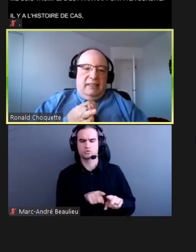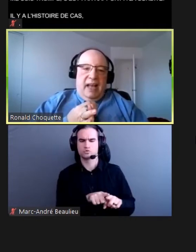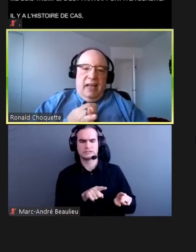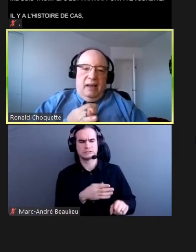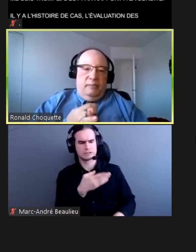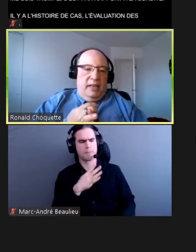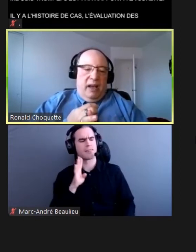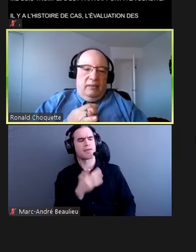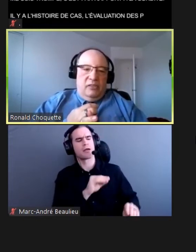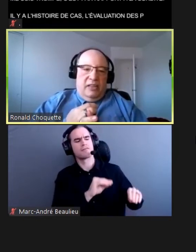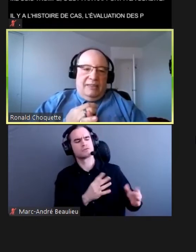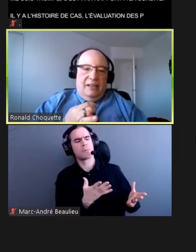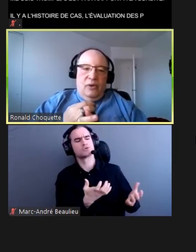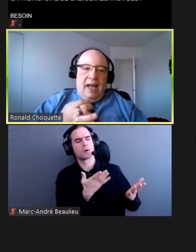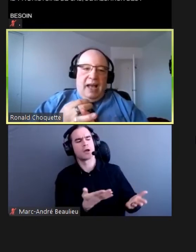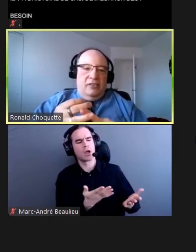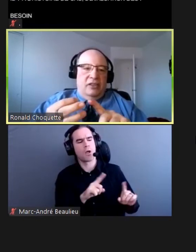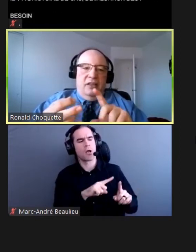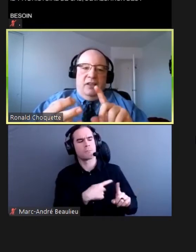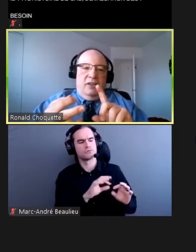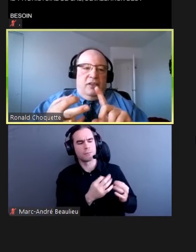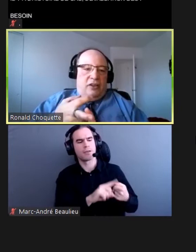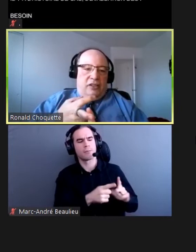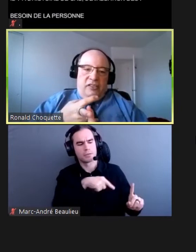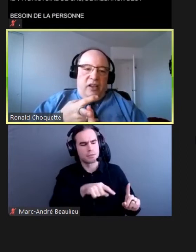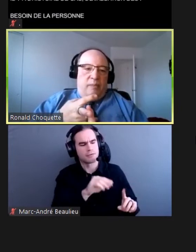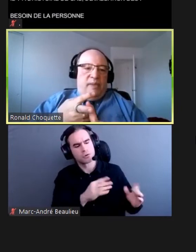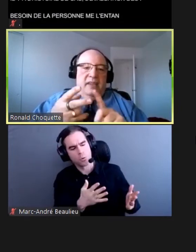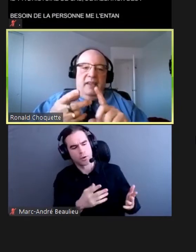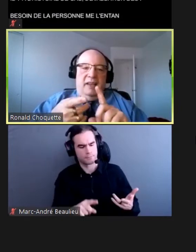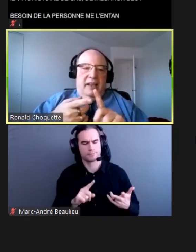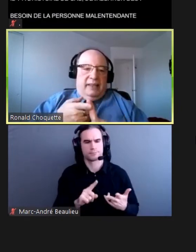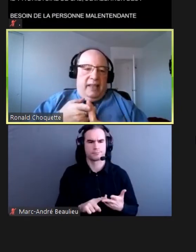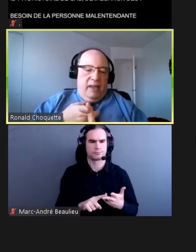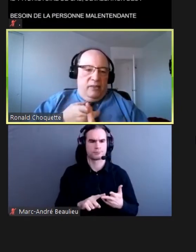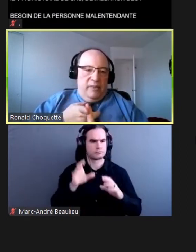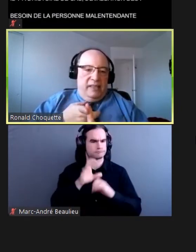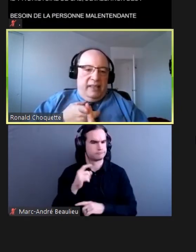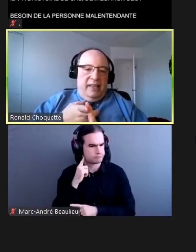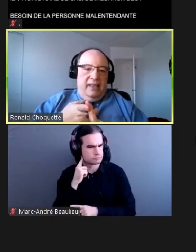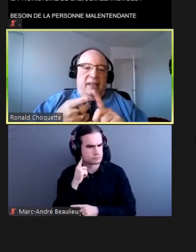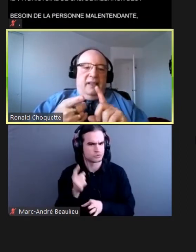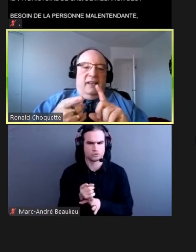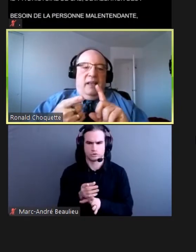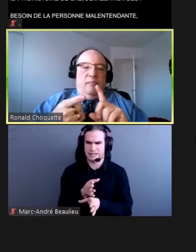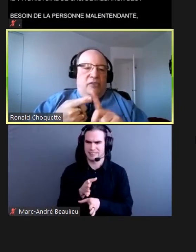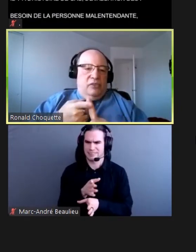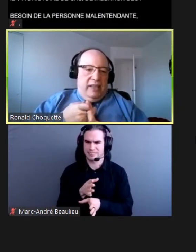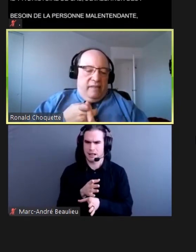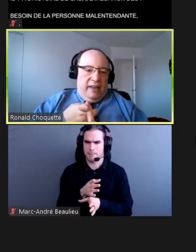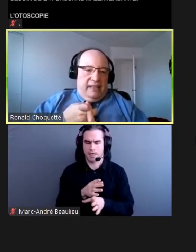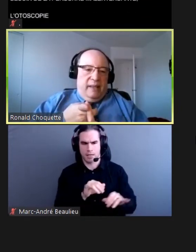personne malentendante et les membres de son entourage. Il y a l'otoscopie, la thémanométrie,